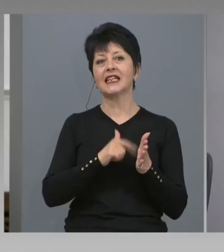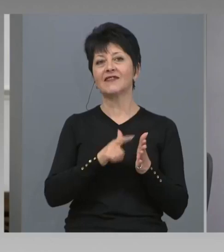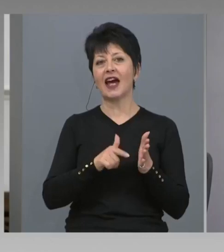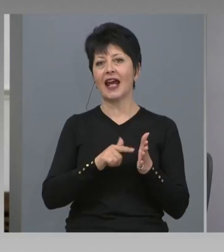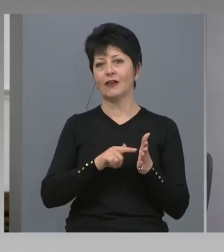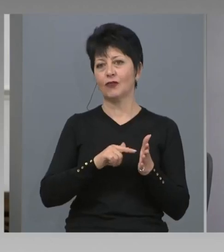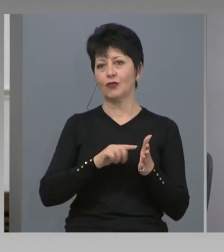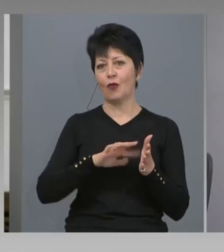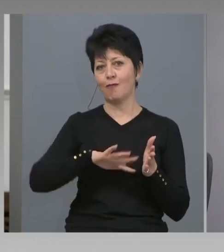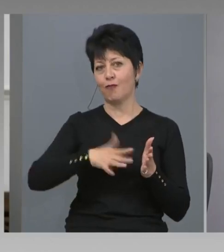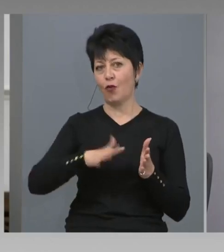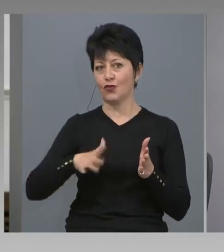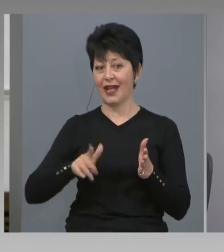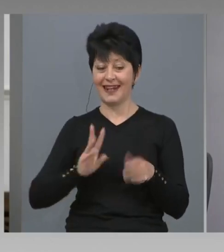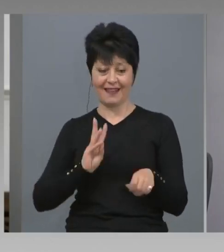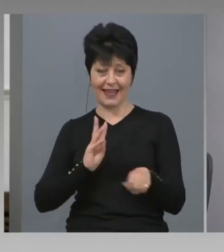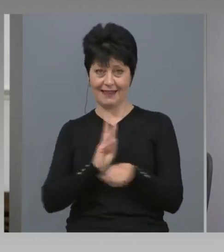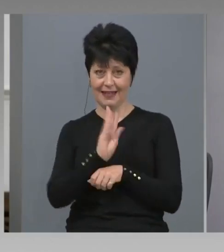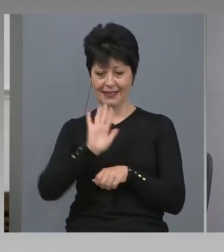срок изтича.